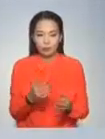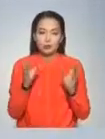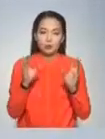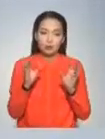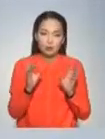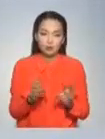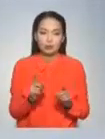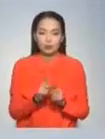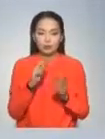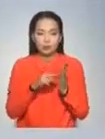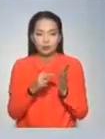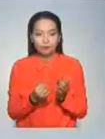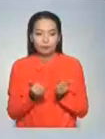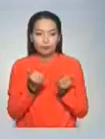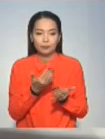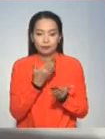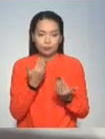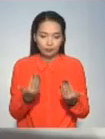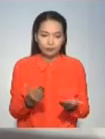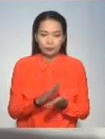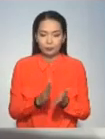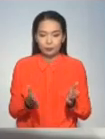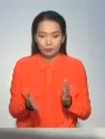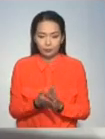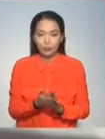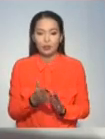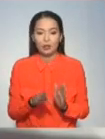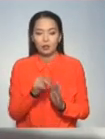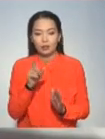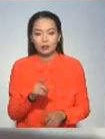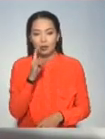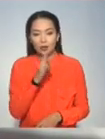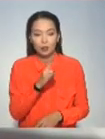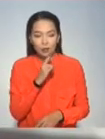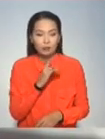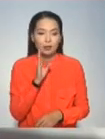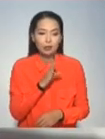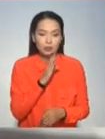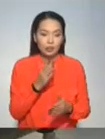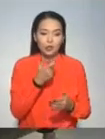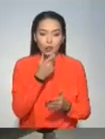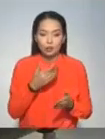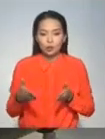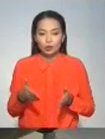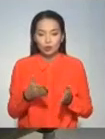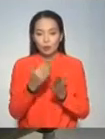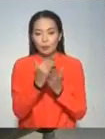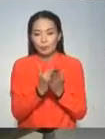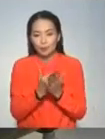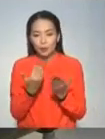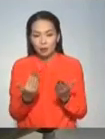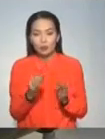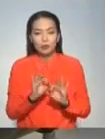законодательством не предусмотрена оплата за их труд. Кандидат от объединения «Казагыналар дәстүрге жол» в своей предвыборной программе делает